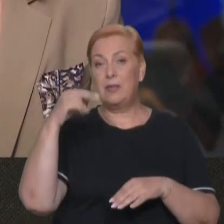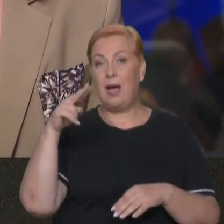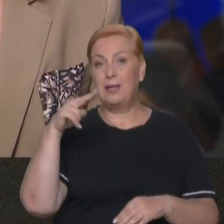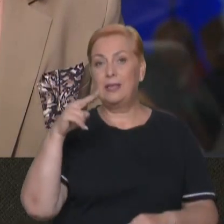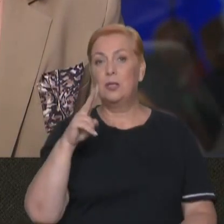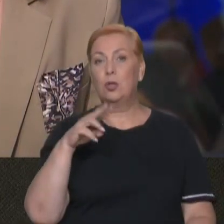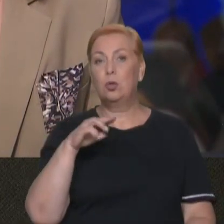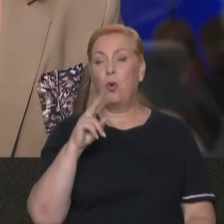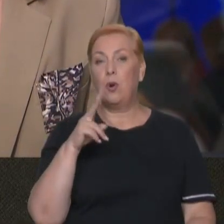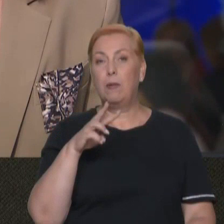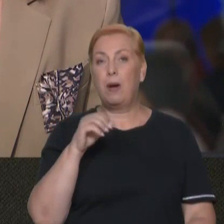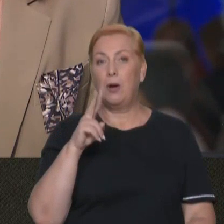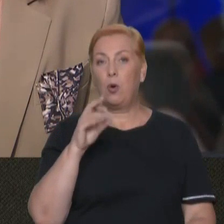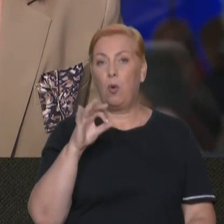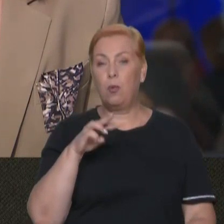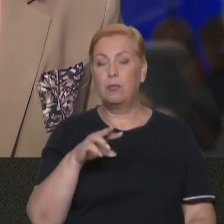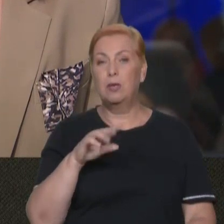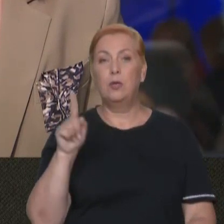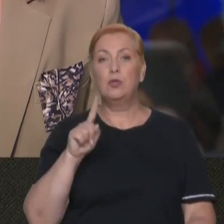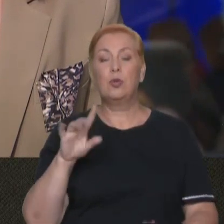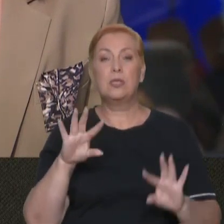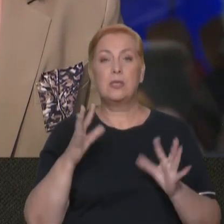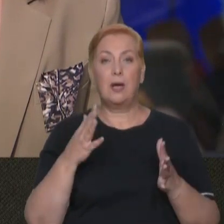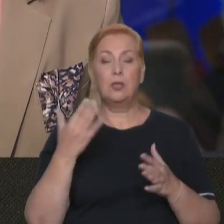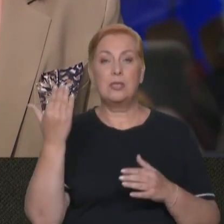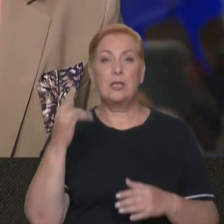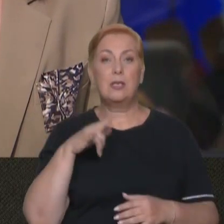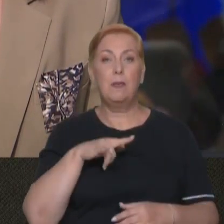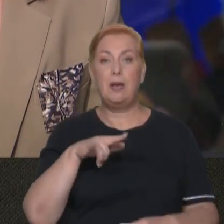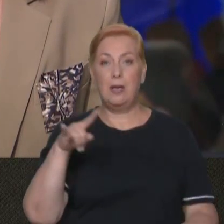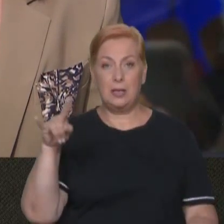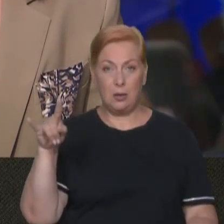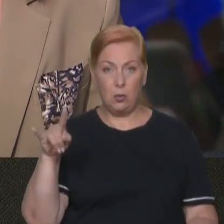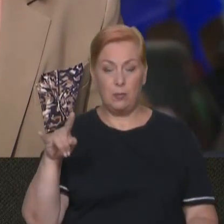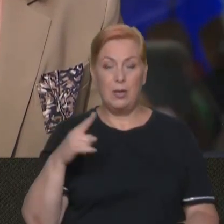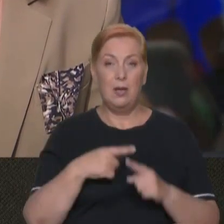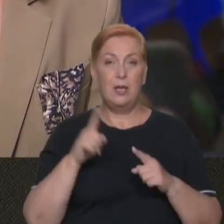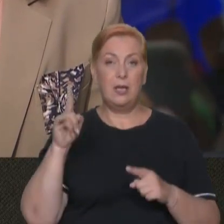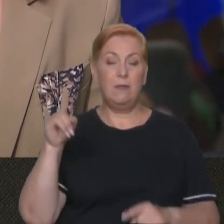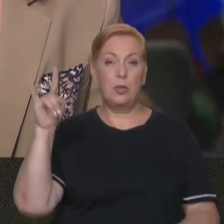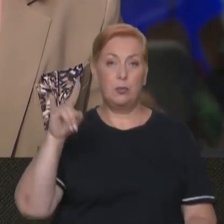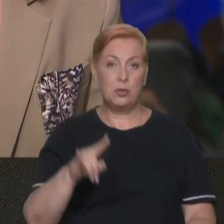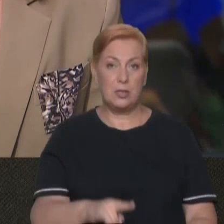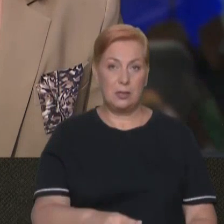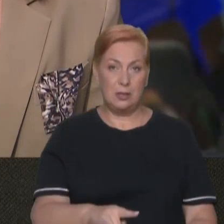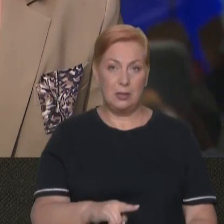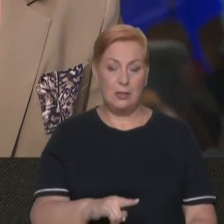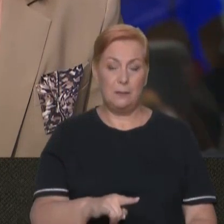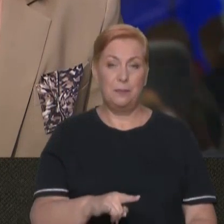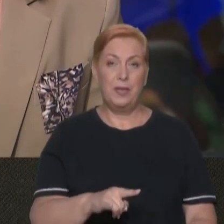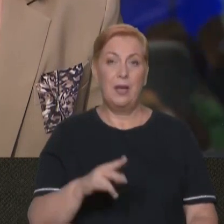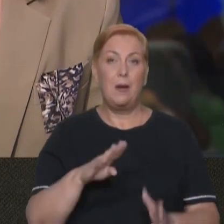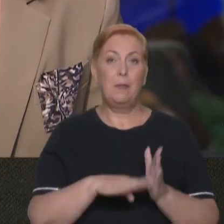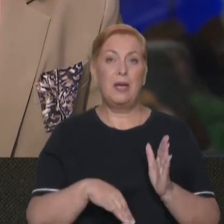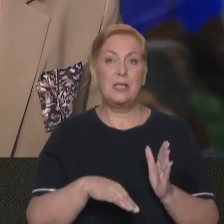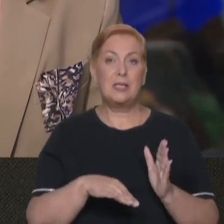щось сталося з їхнім е-е літаком який вони самим посадили в токмаку безпосередньо